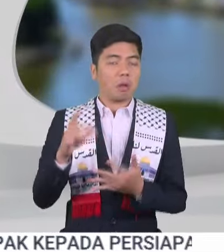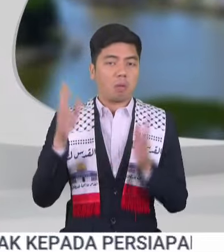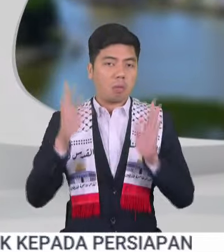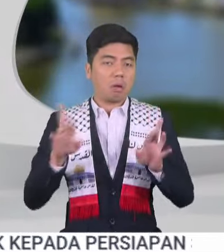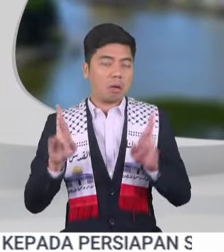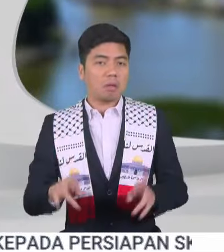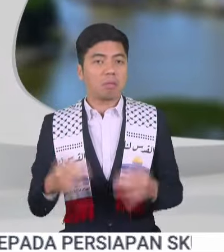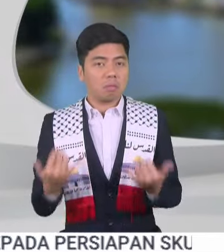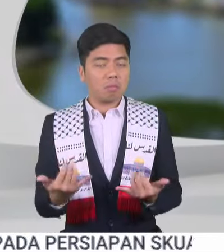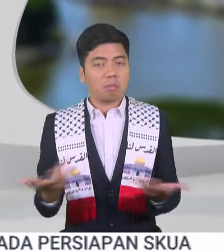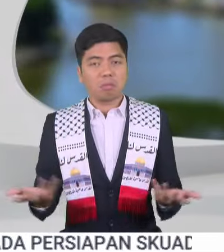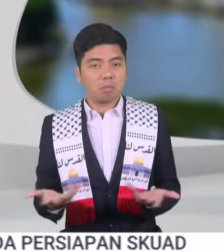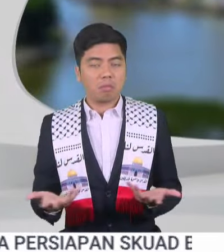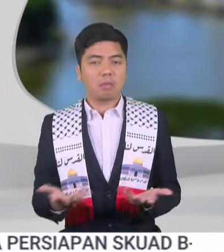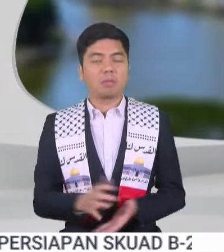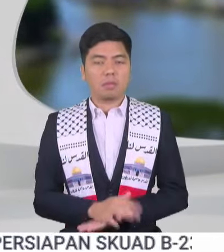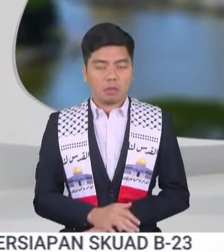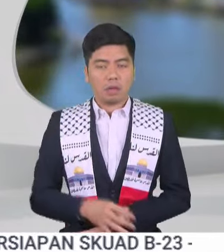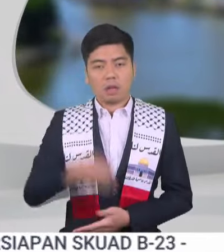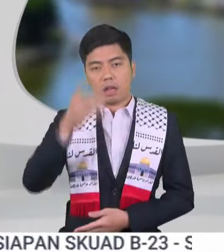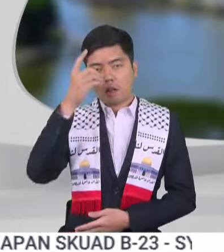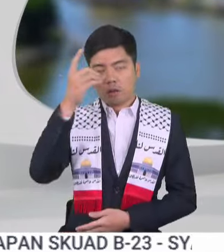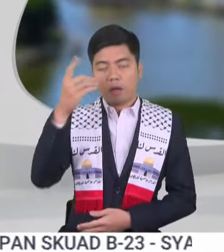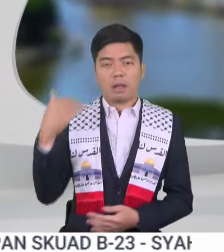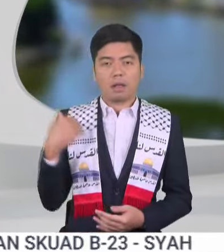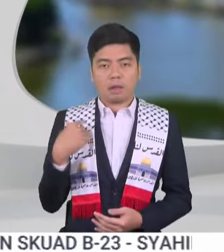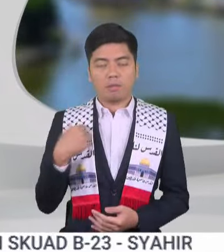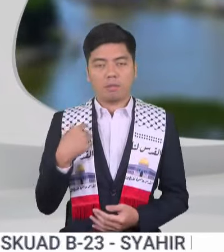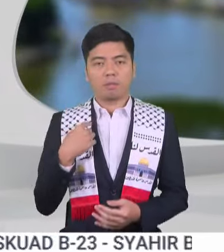kini? Wartawan Syadikin Bahrain ada kupasannya.